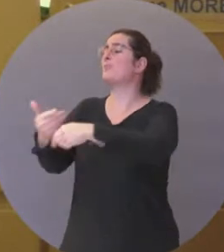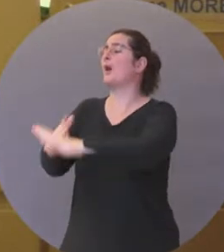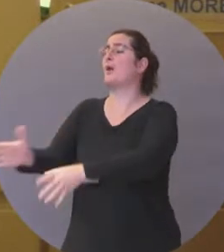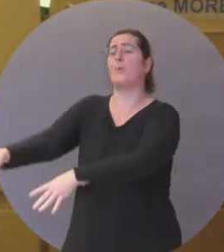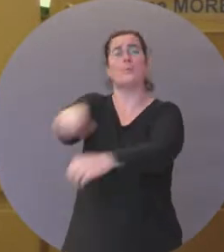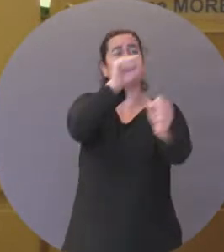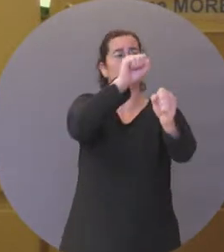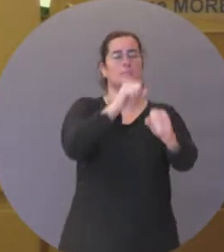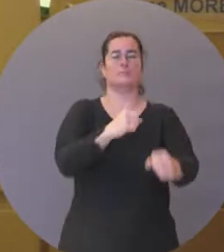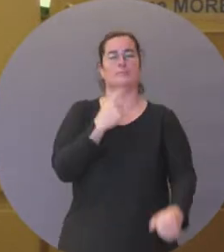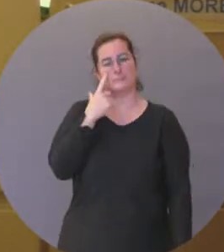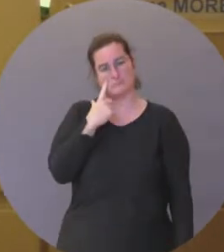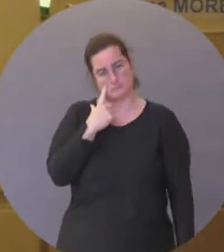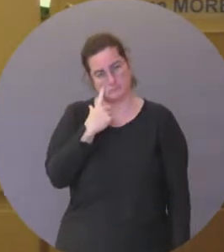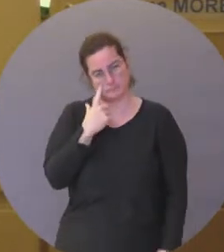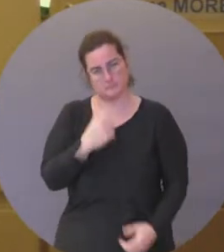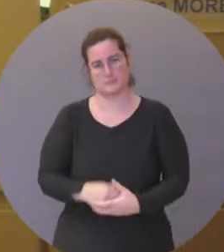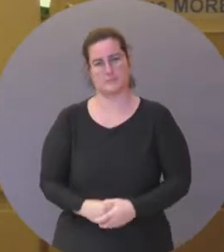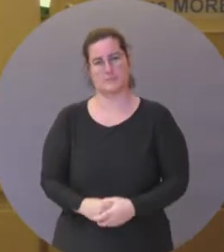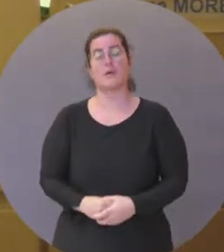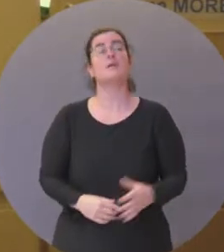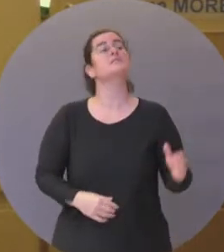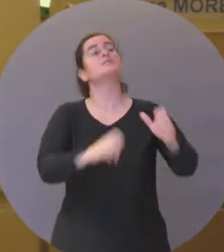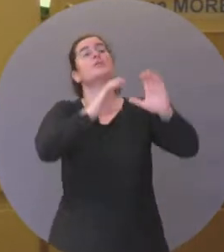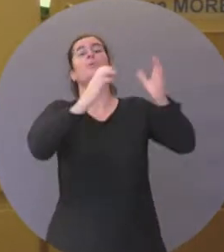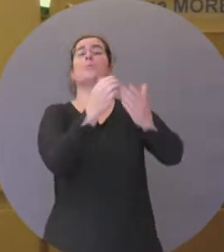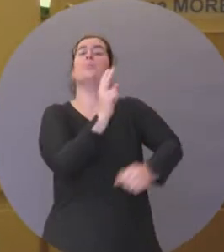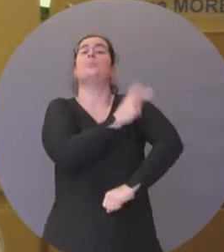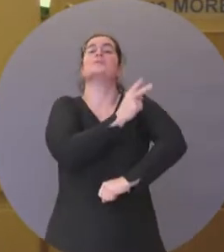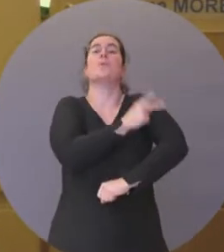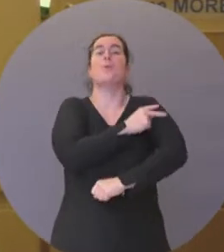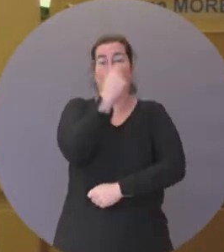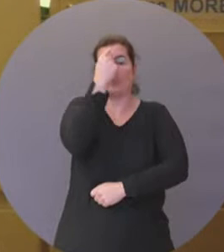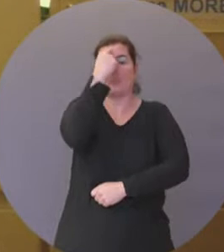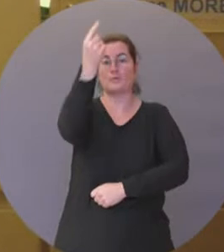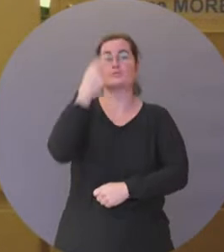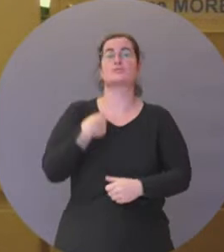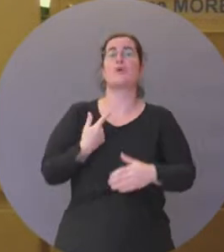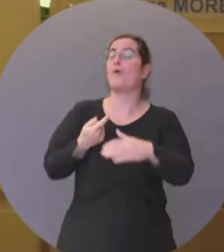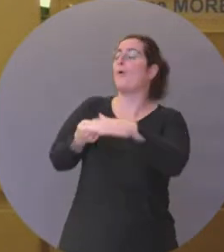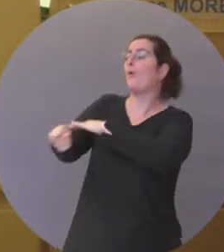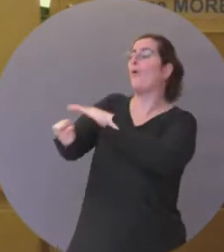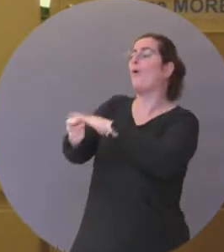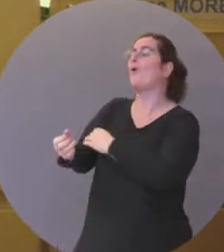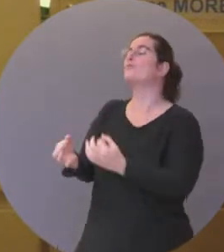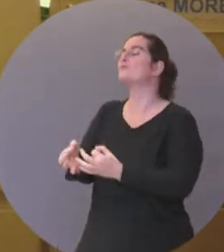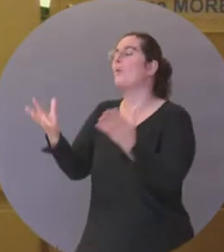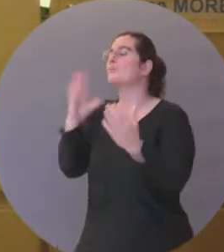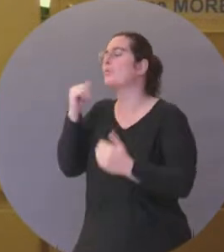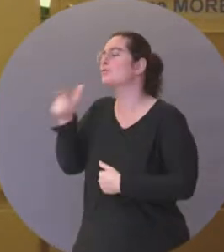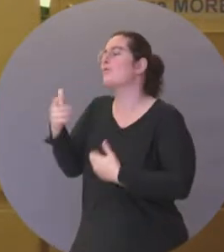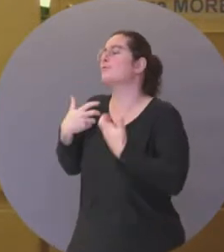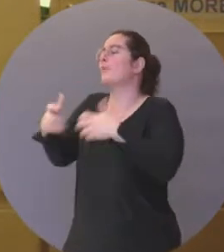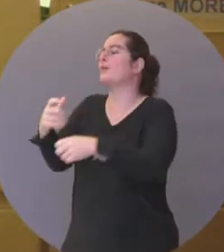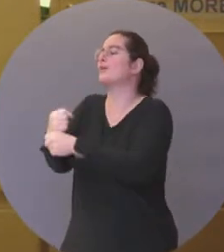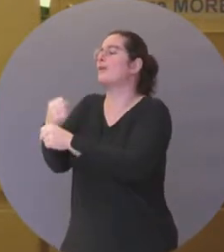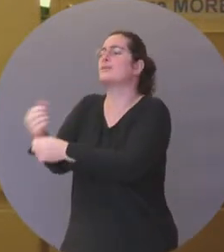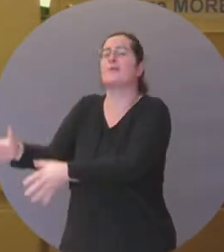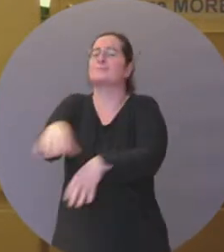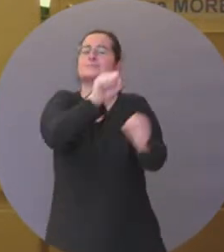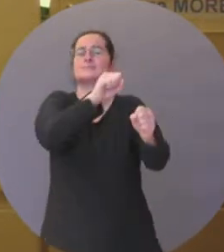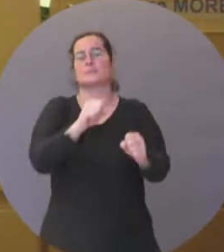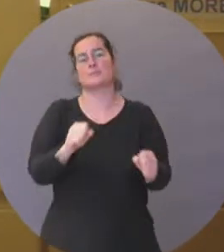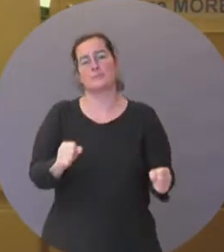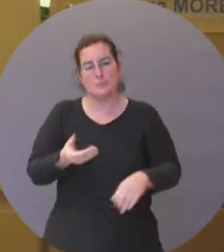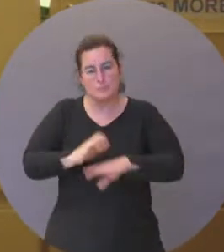c'est une vieille lune du patronat qui voudrait que les allocations chômage soit un frein au retour à l'emploi elle est pourtant contredite par